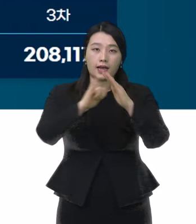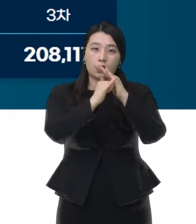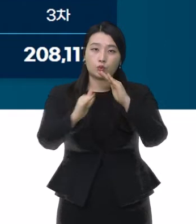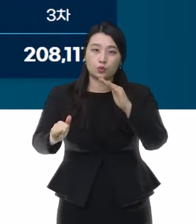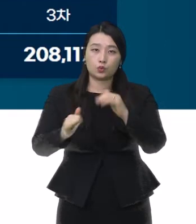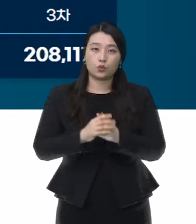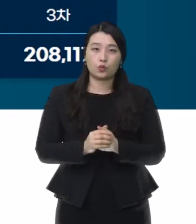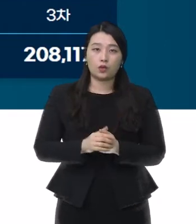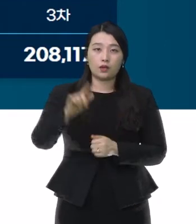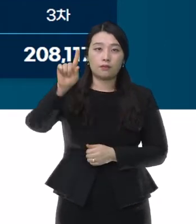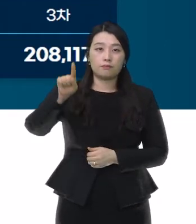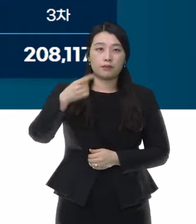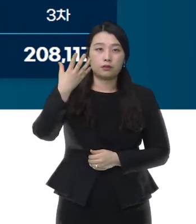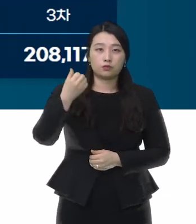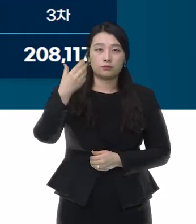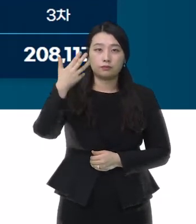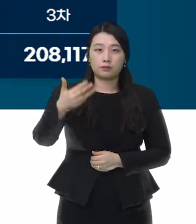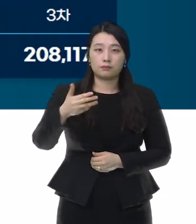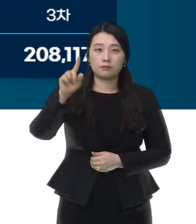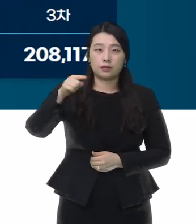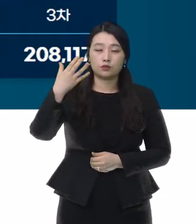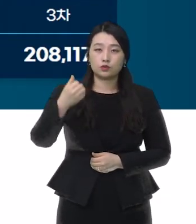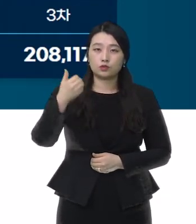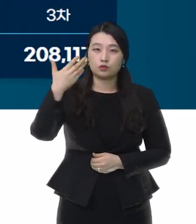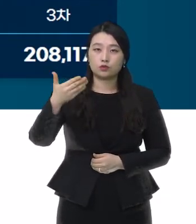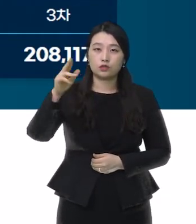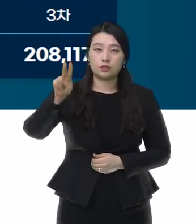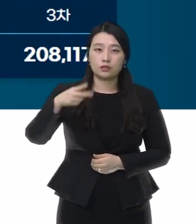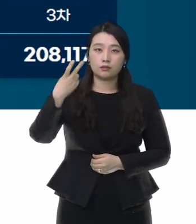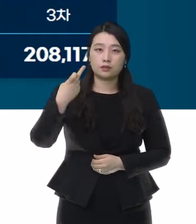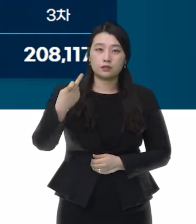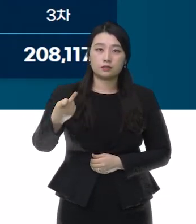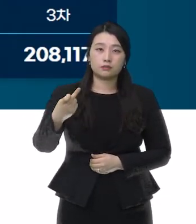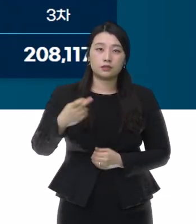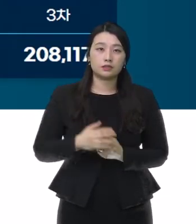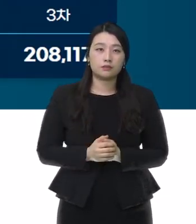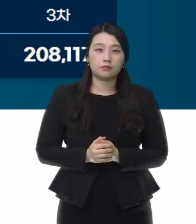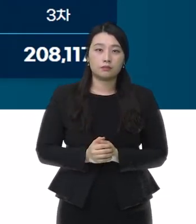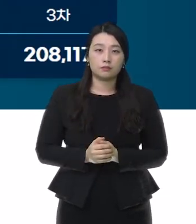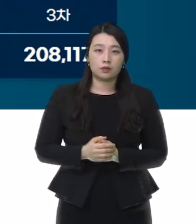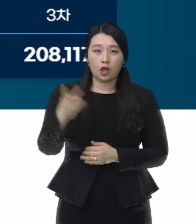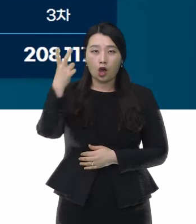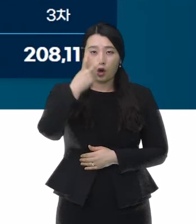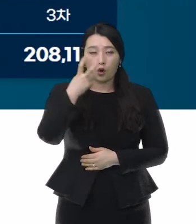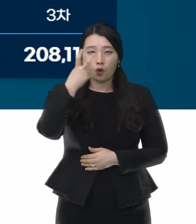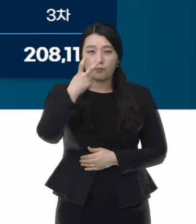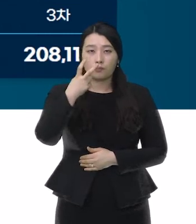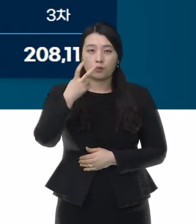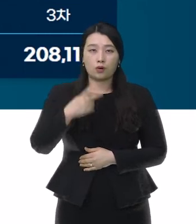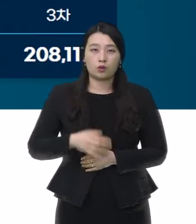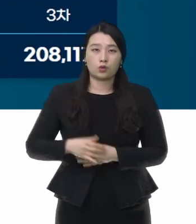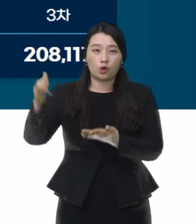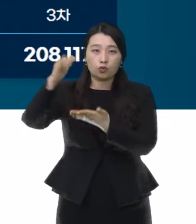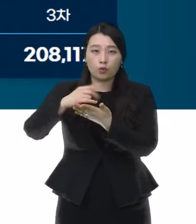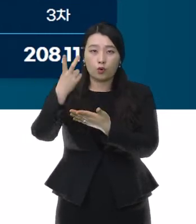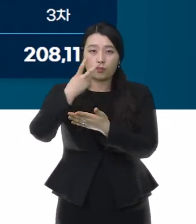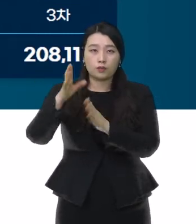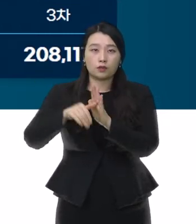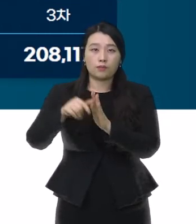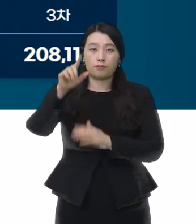가족으로 13,000 198만 3199 13211 번은 입국 검사에서